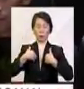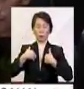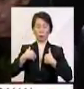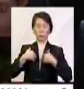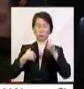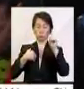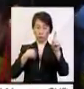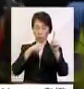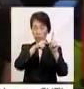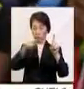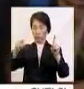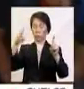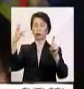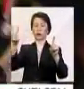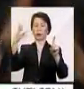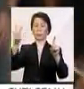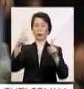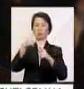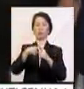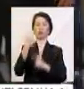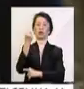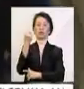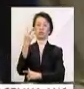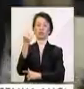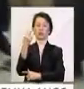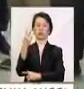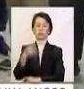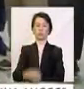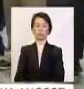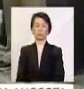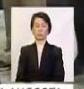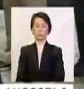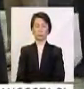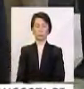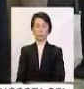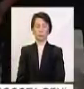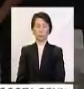dari 1 hingga 16 Disember ini.